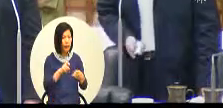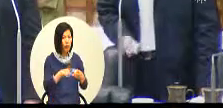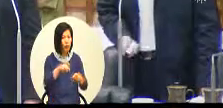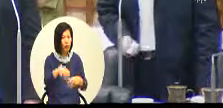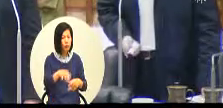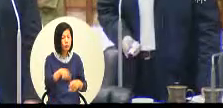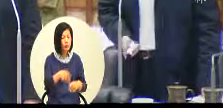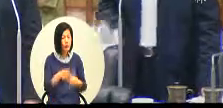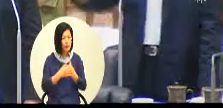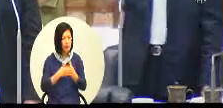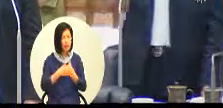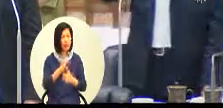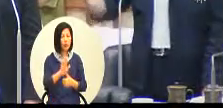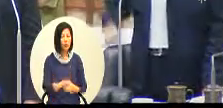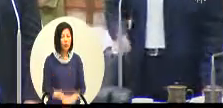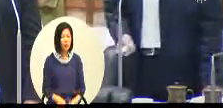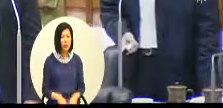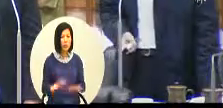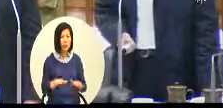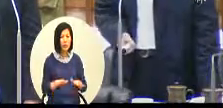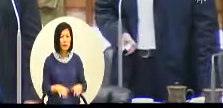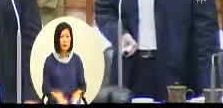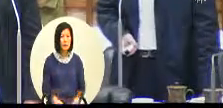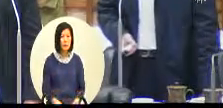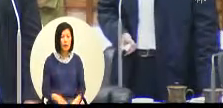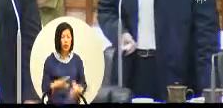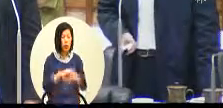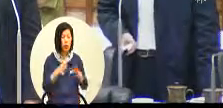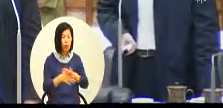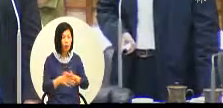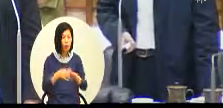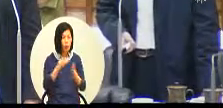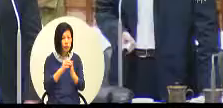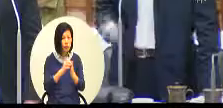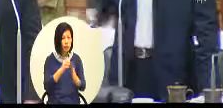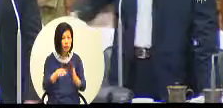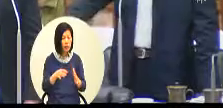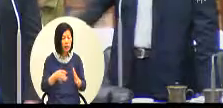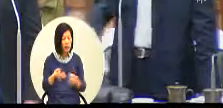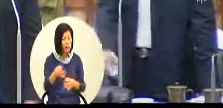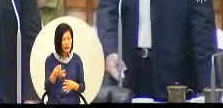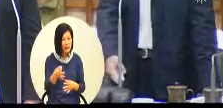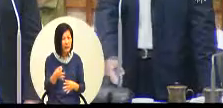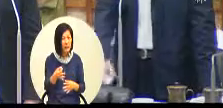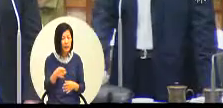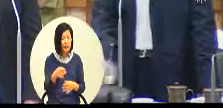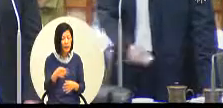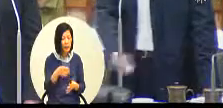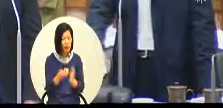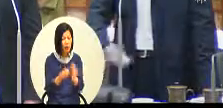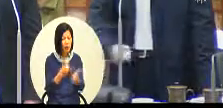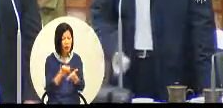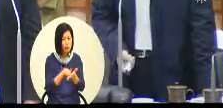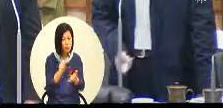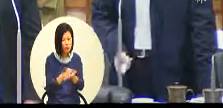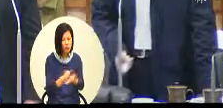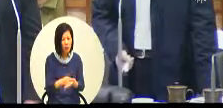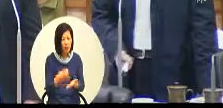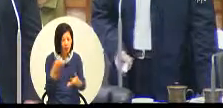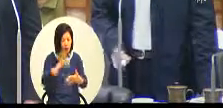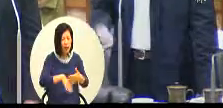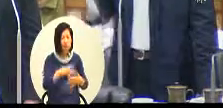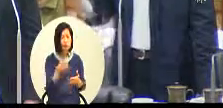面也协助了我们，而我们今天这个文化局实在是在经费上面，你看了你的预算书里面并没有框列这些